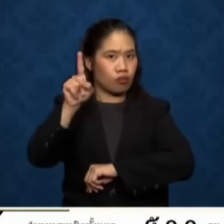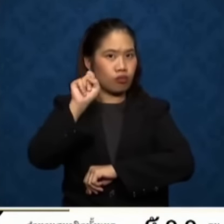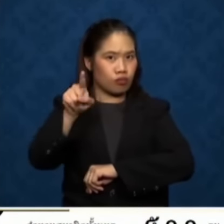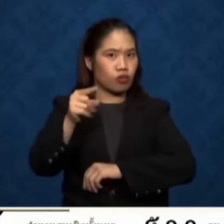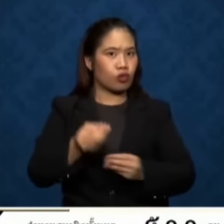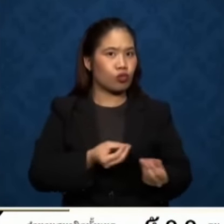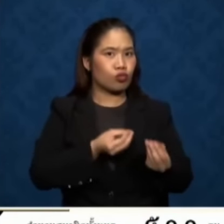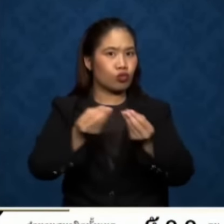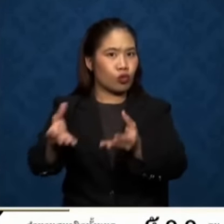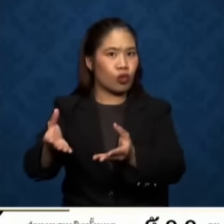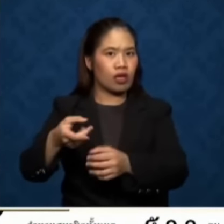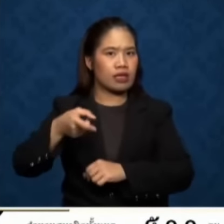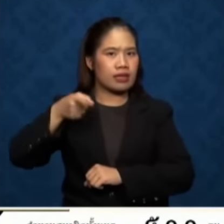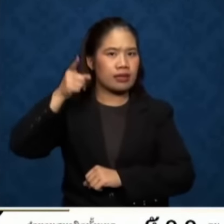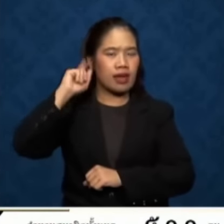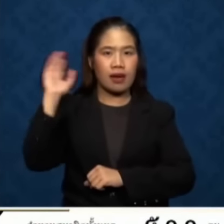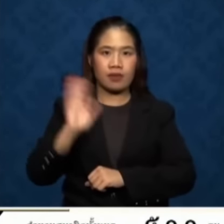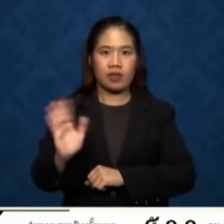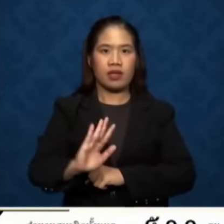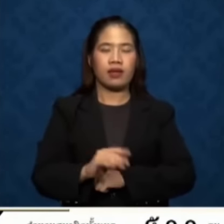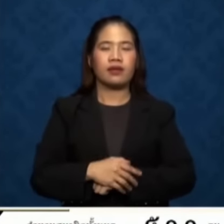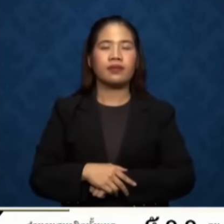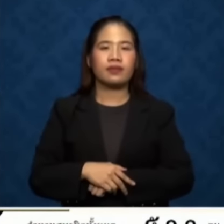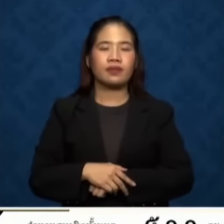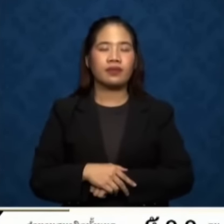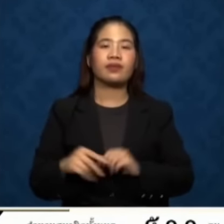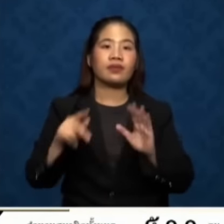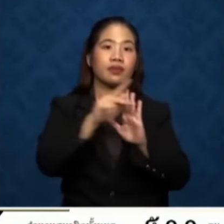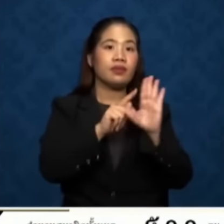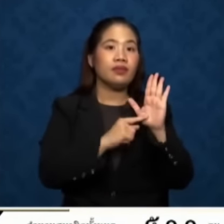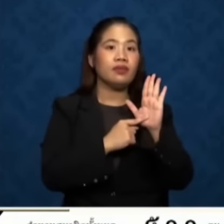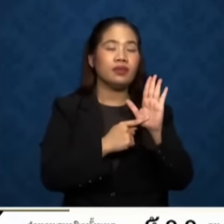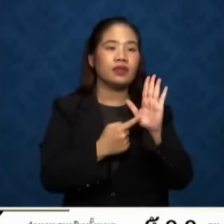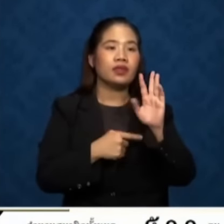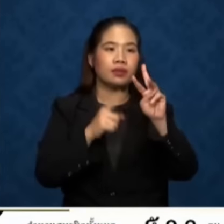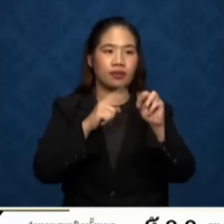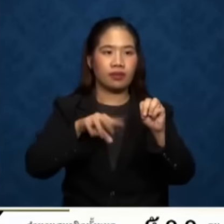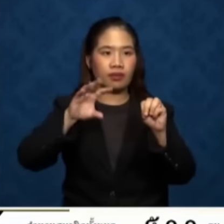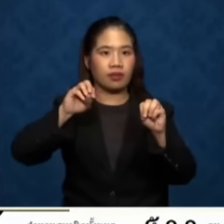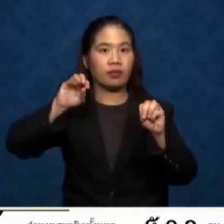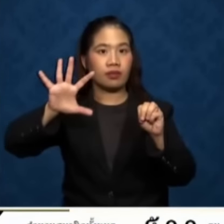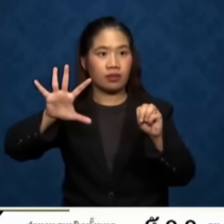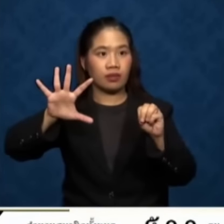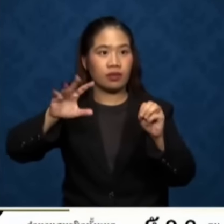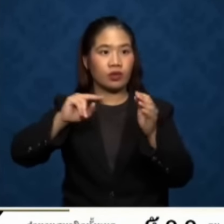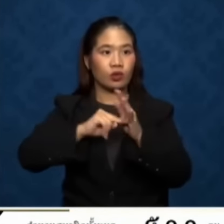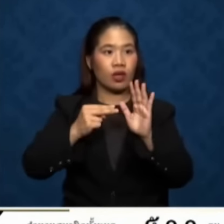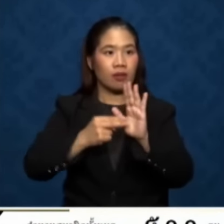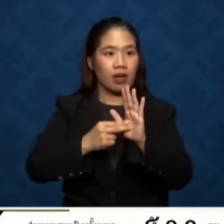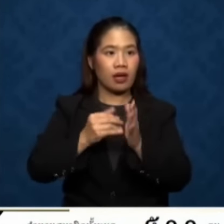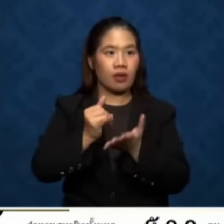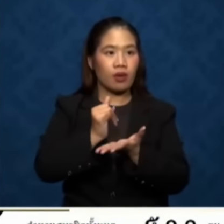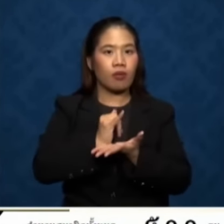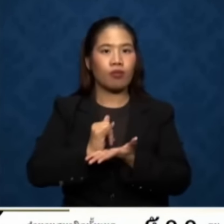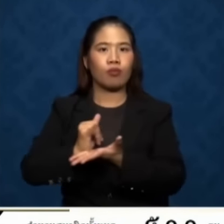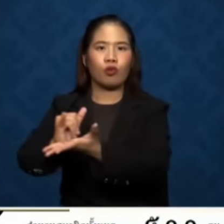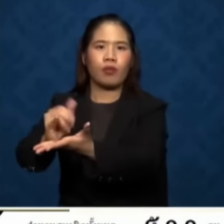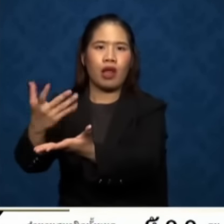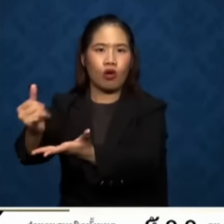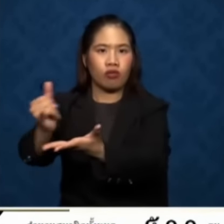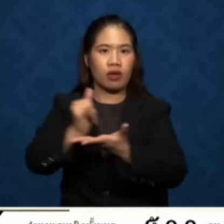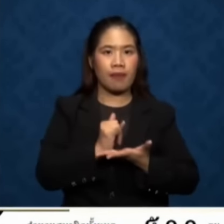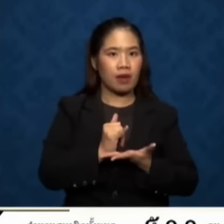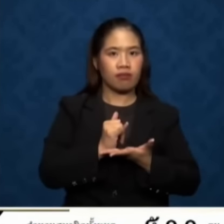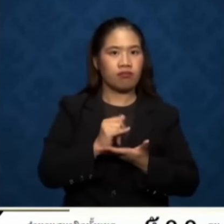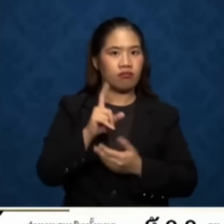ไม่ให้โดยช้าเลยแล้วในกฎหมายมาตรา55เนี่ยไม่ได้เขียนให้เอากลับมาด้วยซะการ